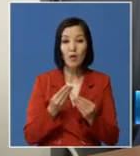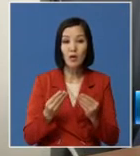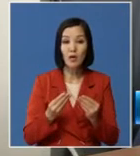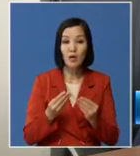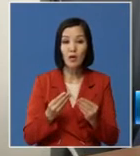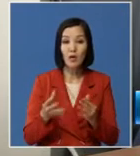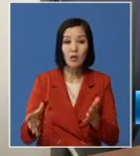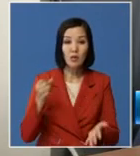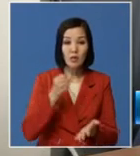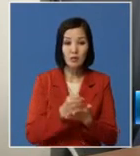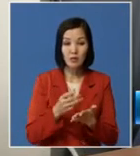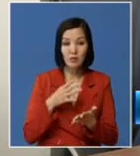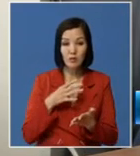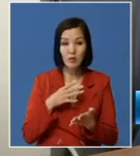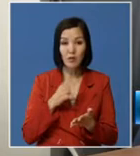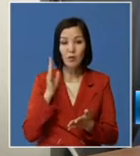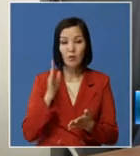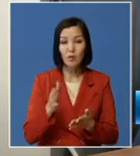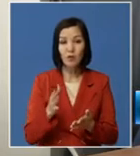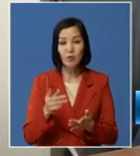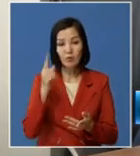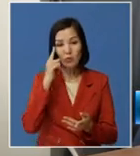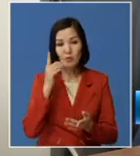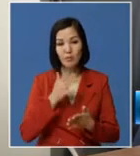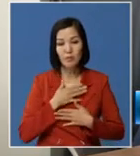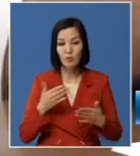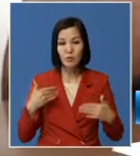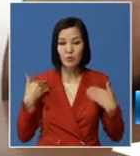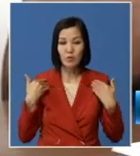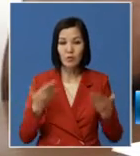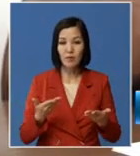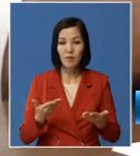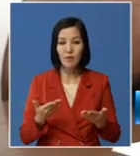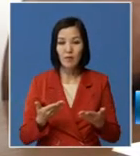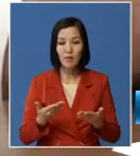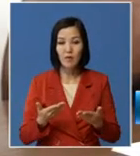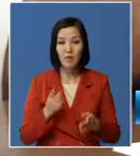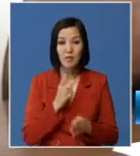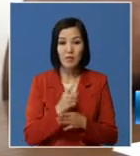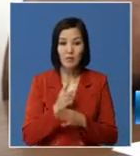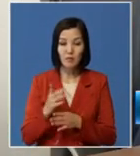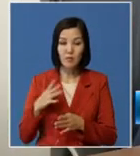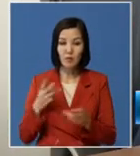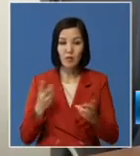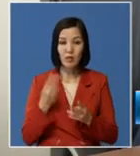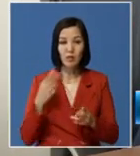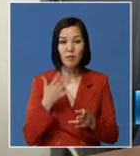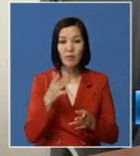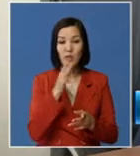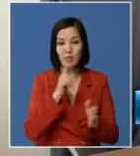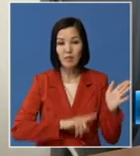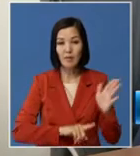біз ертеңгі болашағымыз ойлайтын болсақ, біздің ұсыныстарымыз енді бұған көбі келісетін шығар. 25 жастан